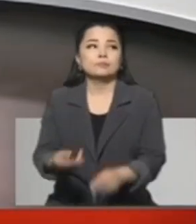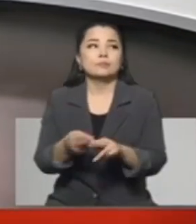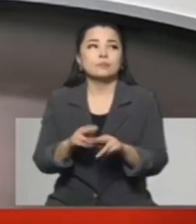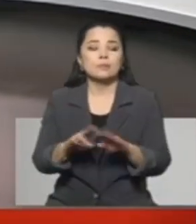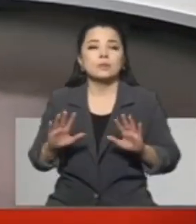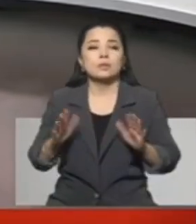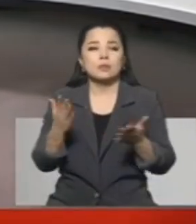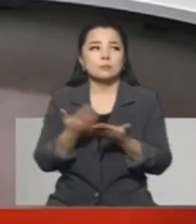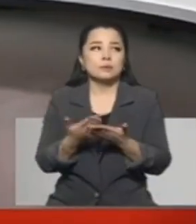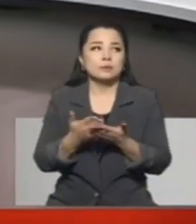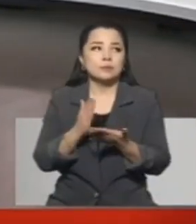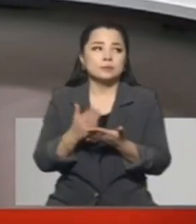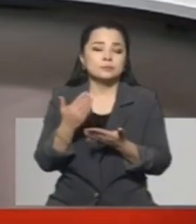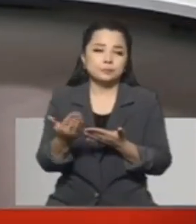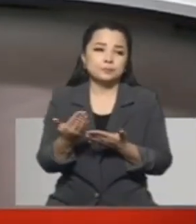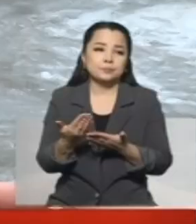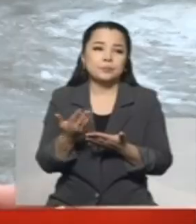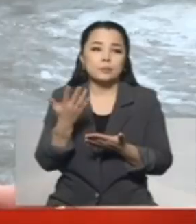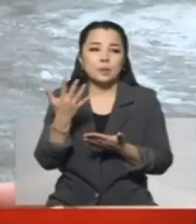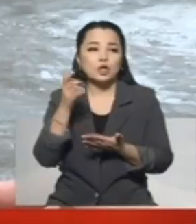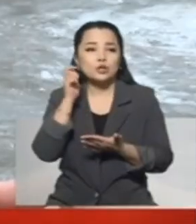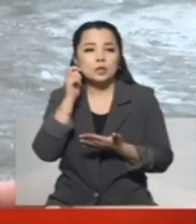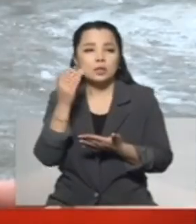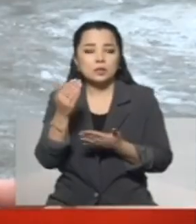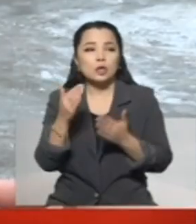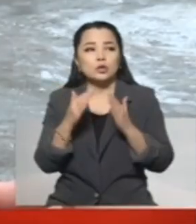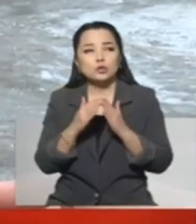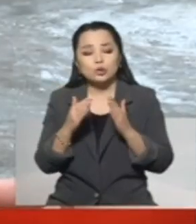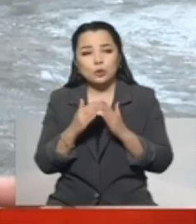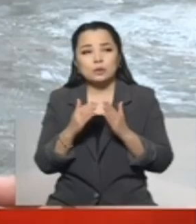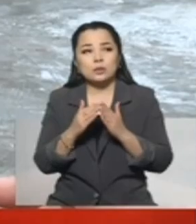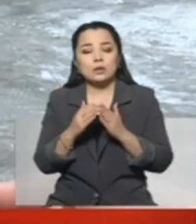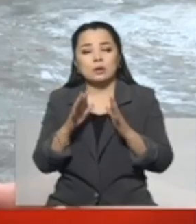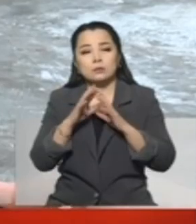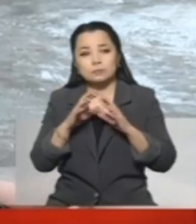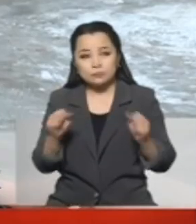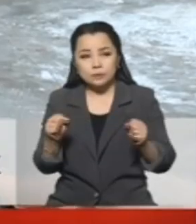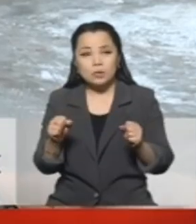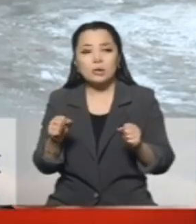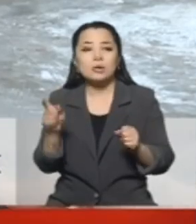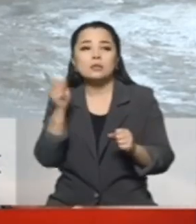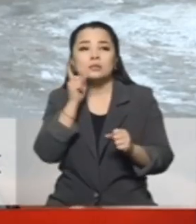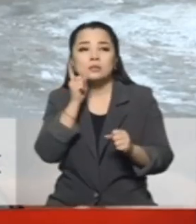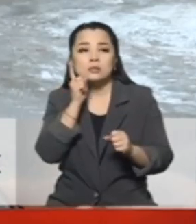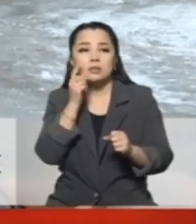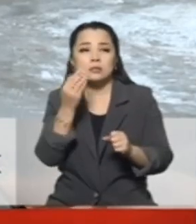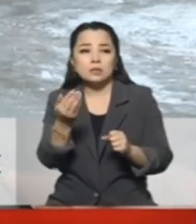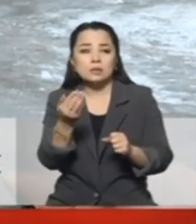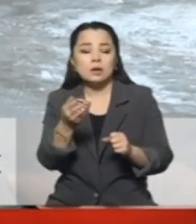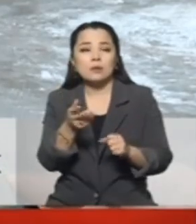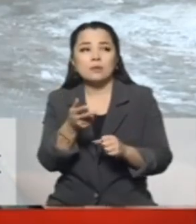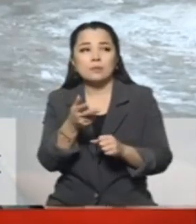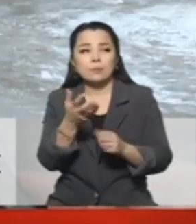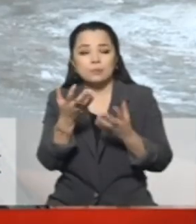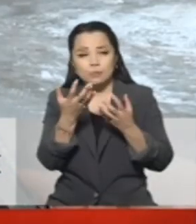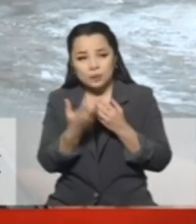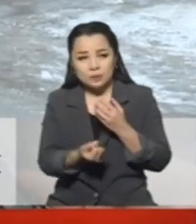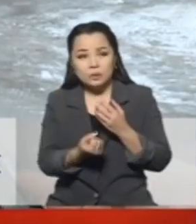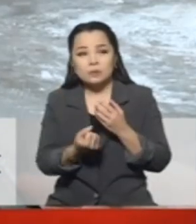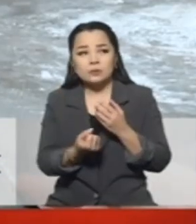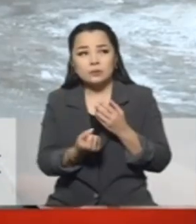жағдай болған, мысалға 5 жасар бала үйдегі сүйет өш қалған кезде, олар телефондарын несі батарея өшкен